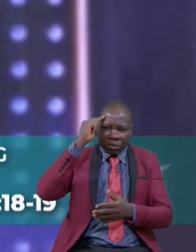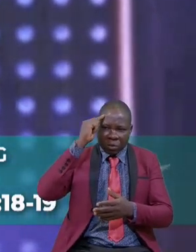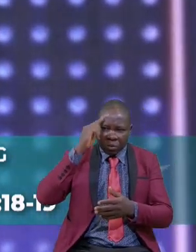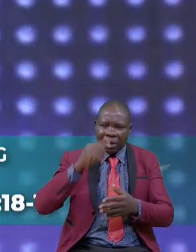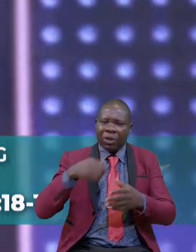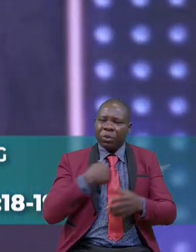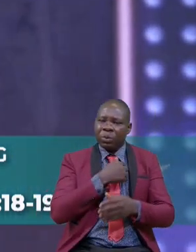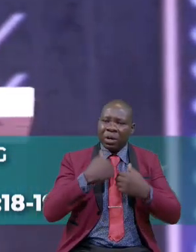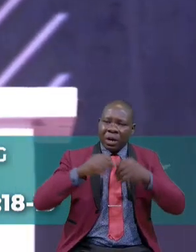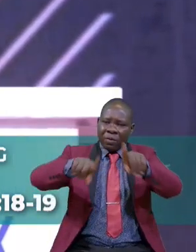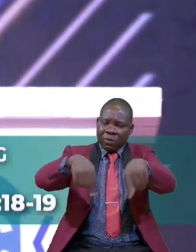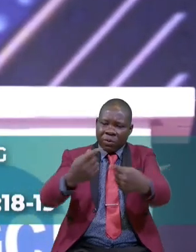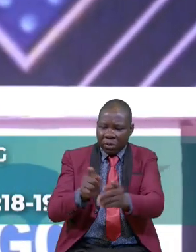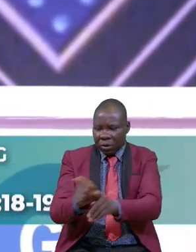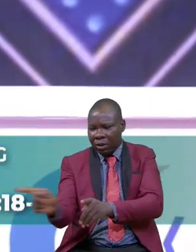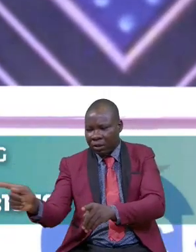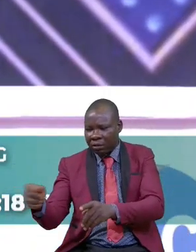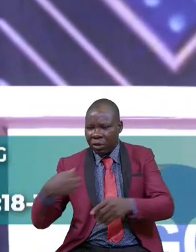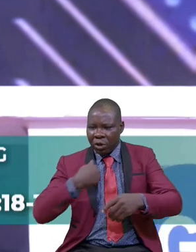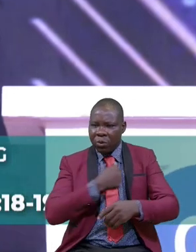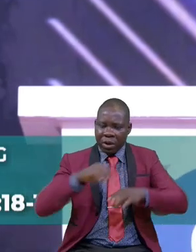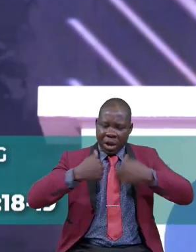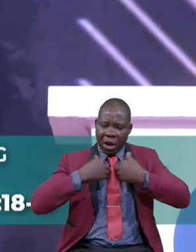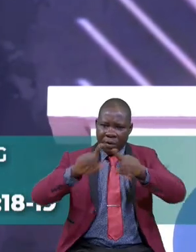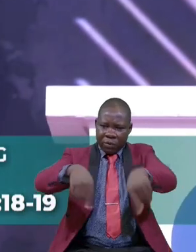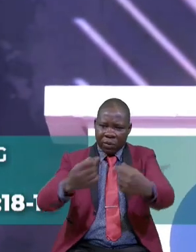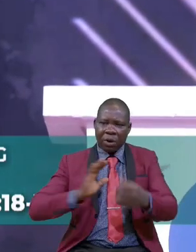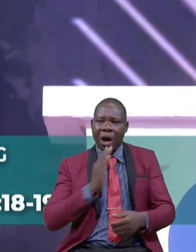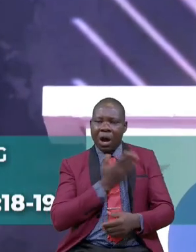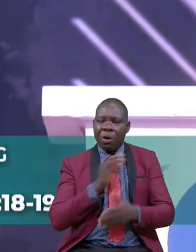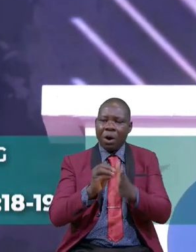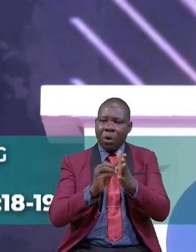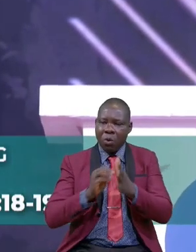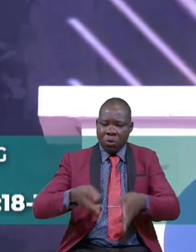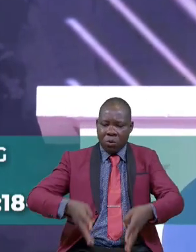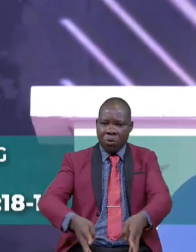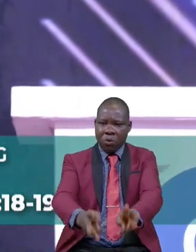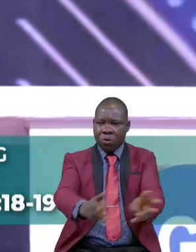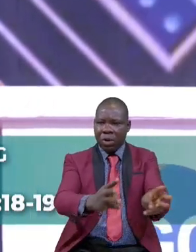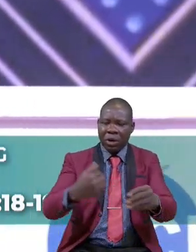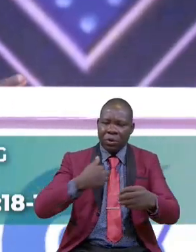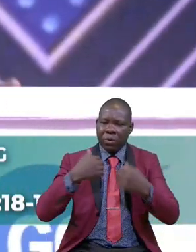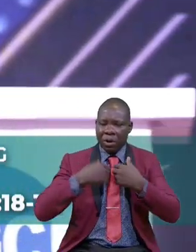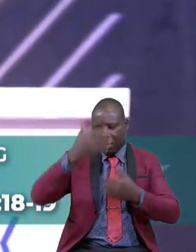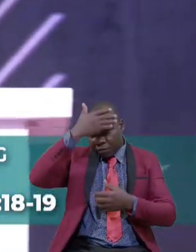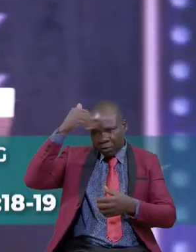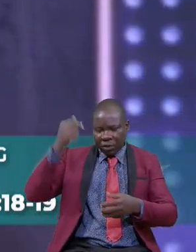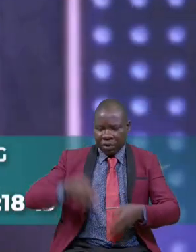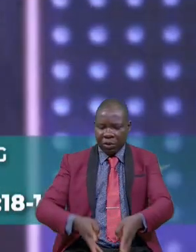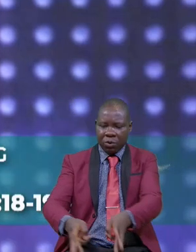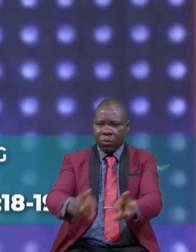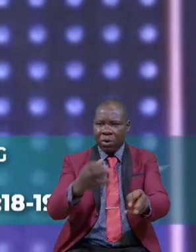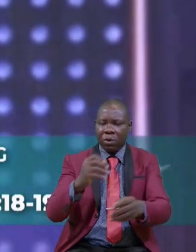retourne, nous avons suivi nos propres voies, nous avons fait nos choses, nous avons abandonné la voie du Seigneur, et